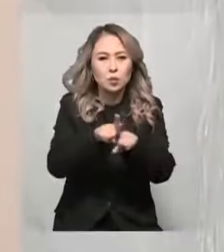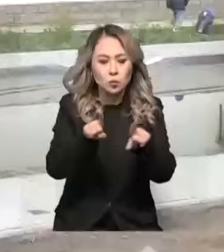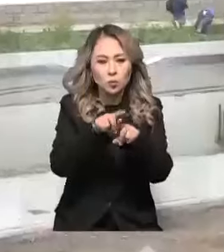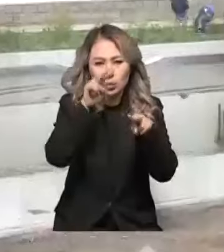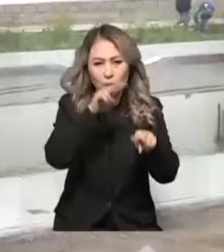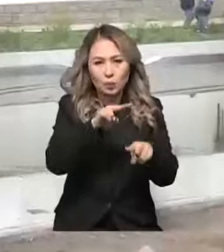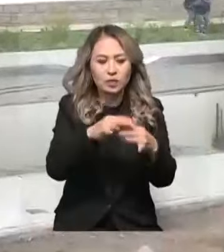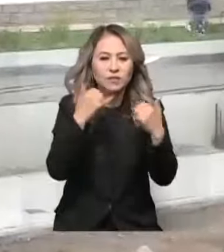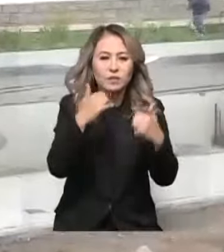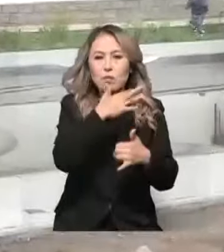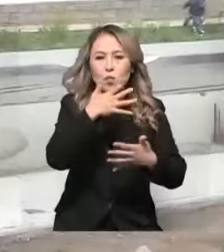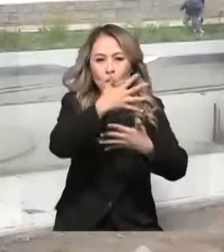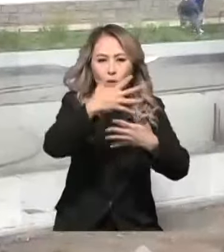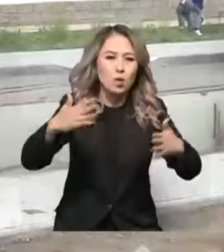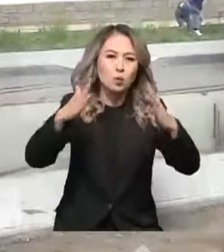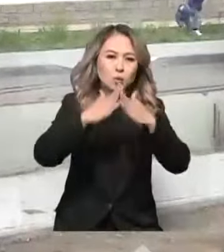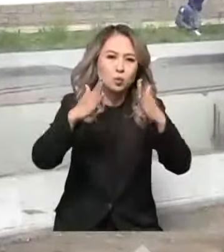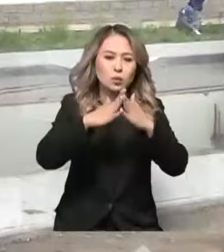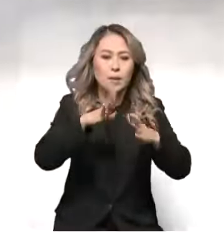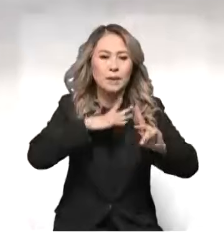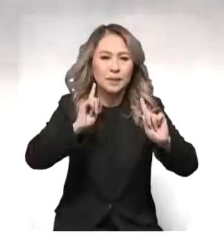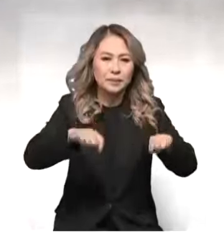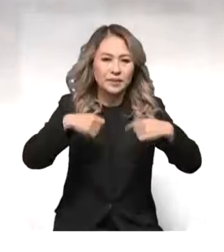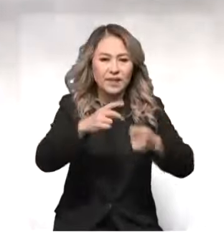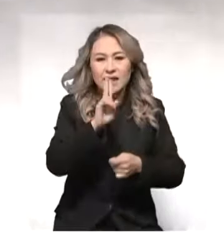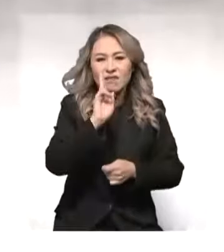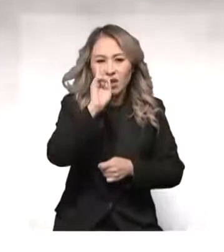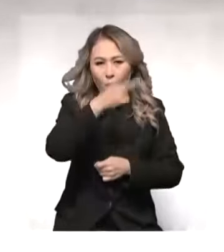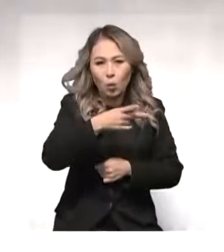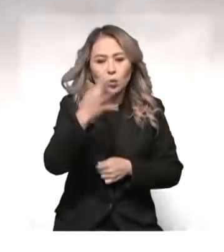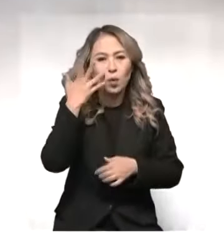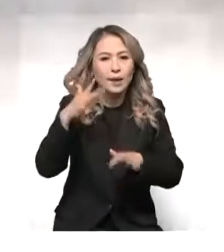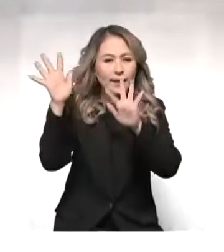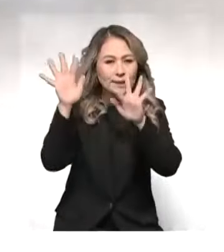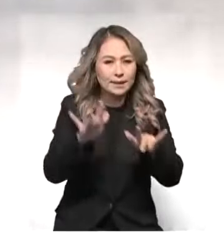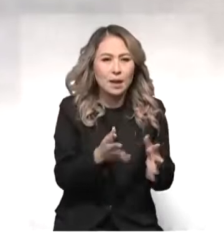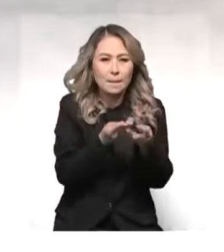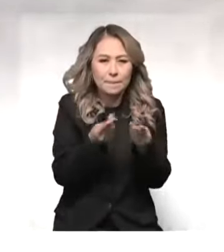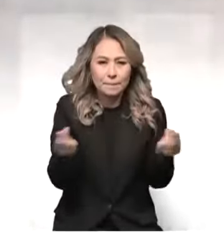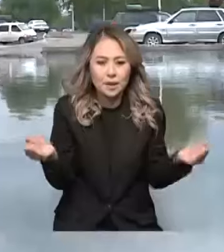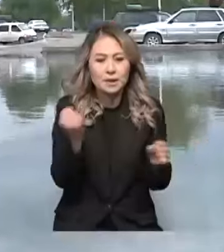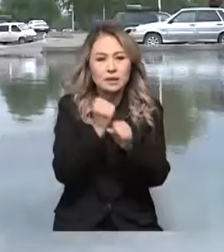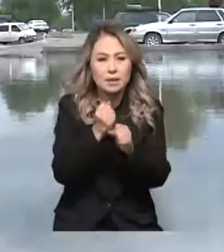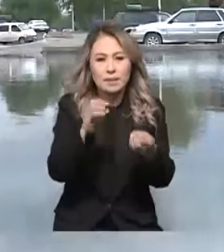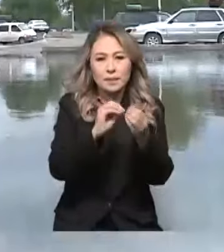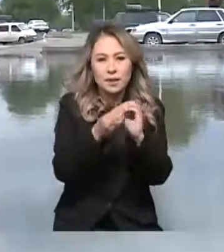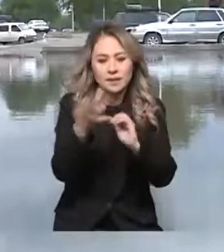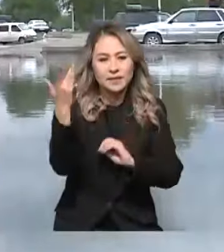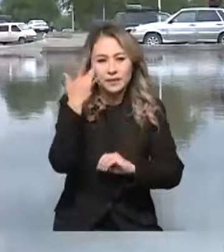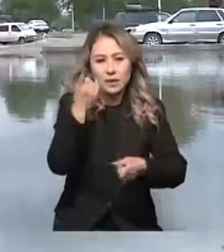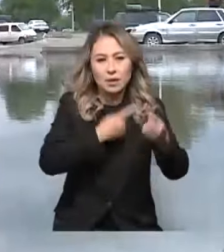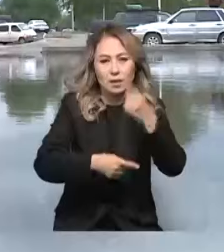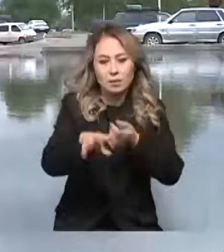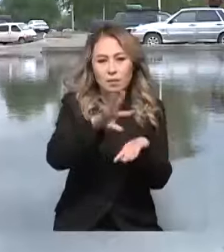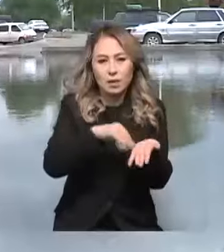тұр. Көп қабатты үйдің пайдалануға берілгеніне 2 жыл, бірақ қар еріп жауын жауған сайын осы мәселе туындайды. Кешенде